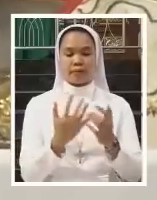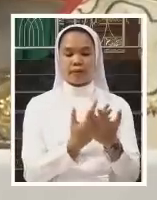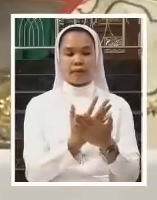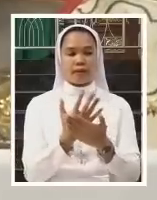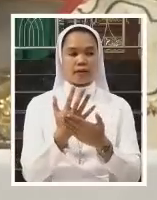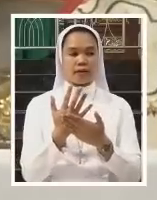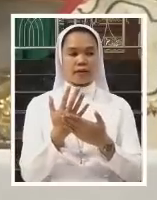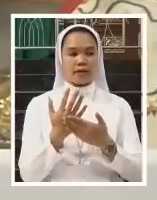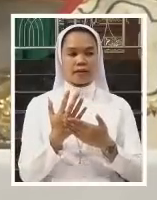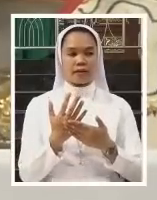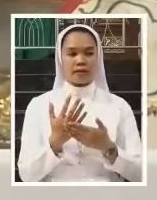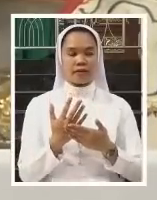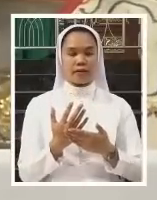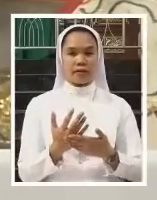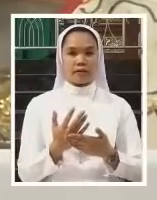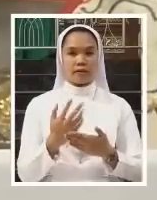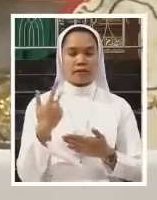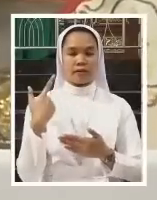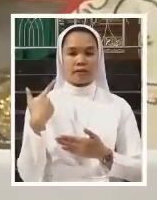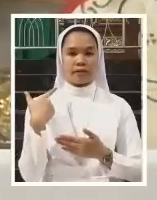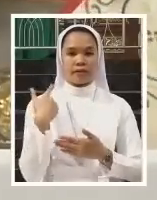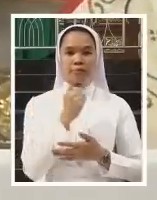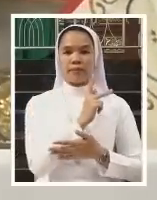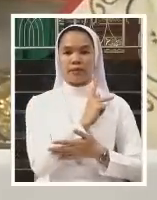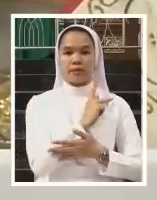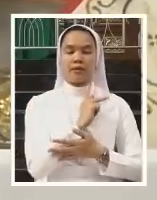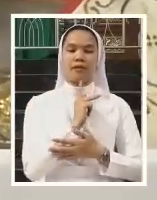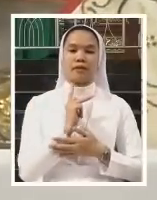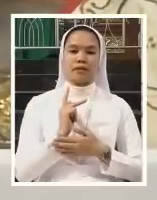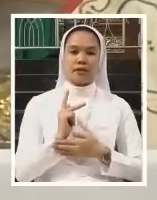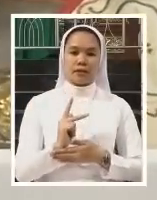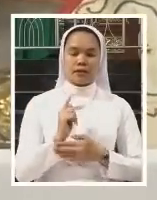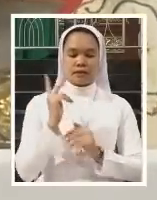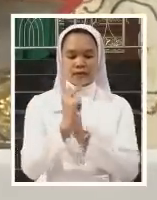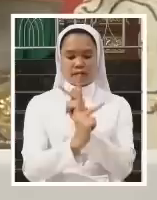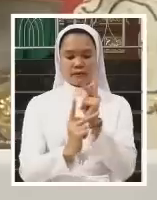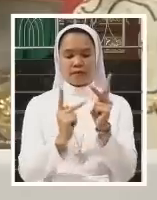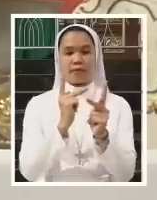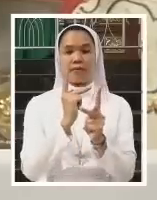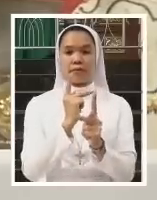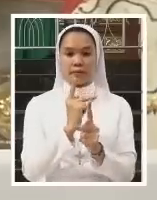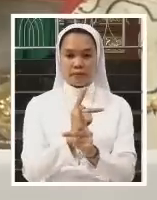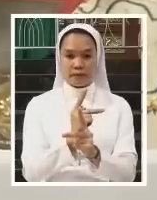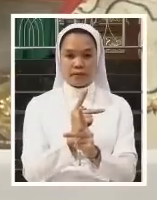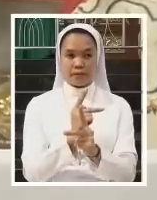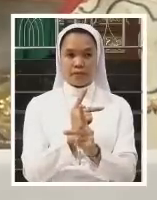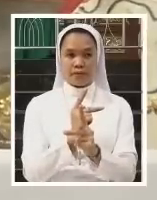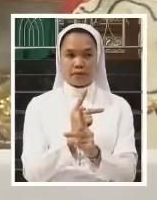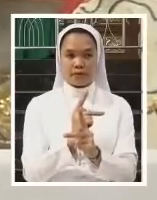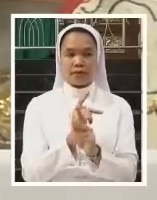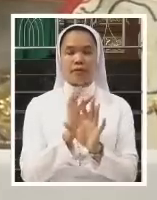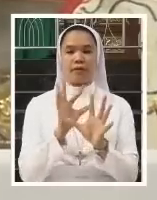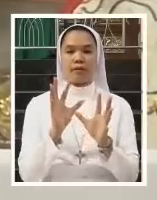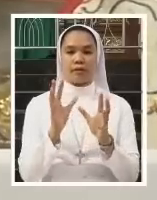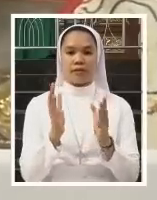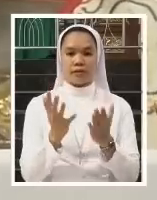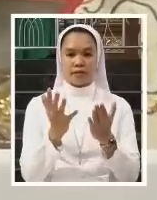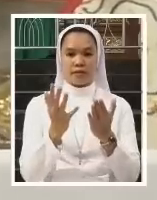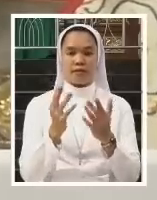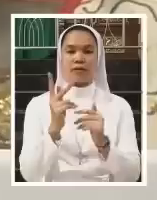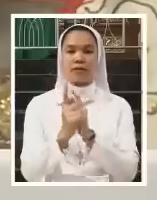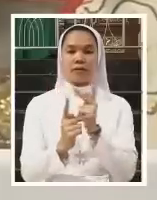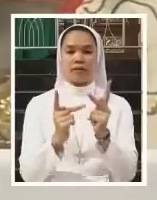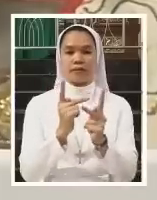ang panhading pagkapadi, ang banwaan binakul, binalukat kundi